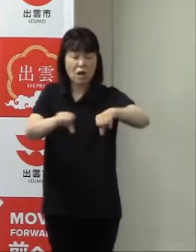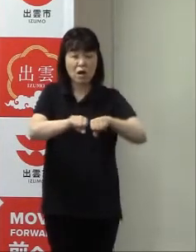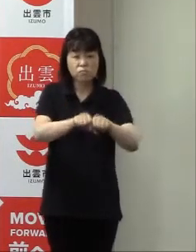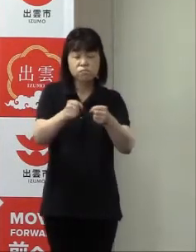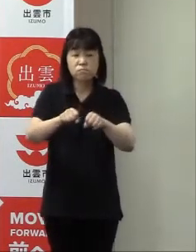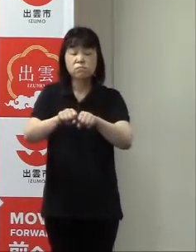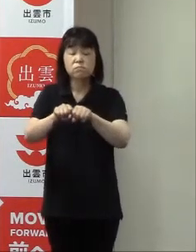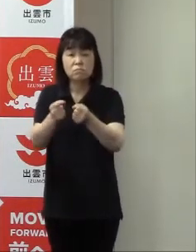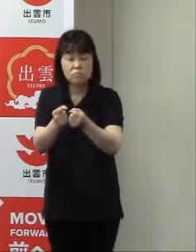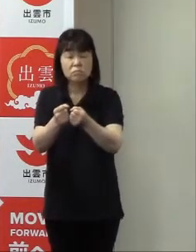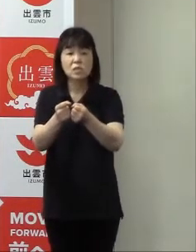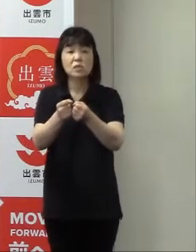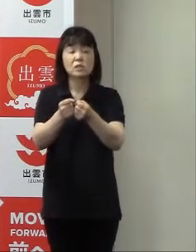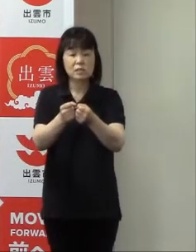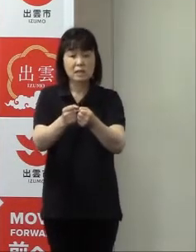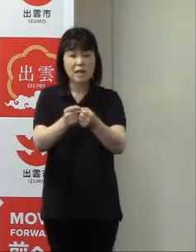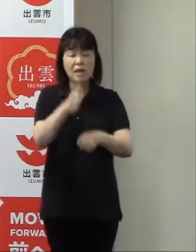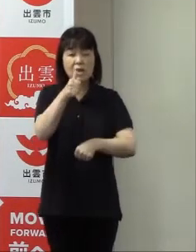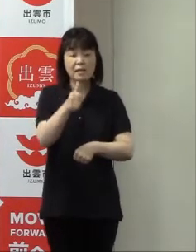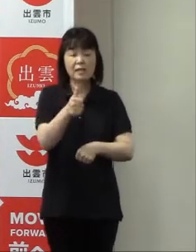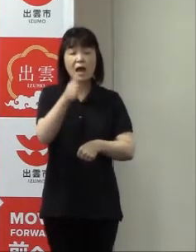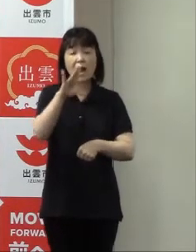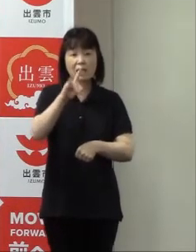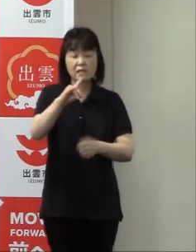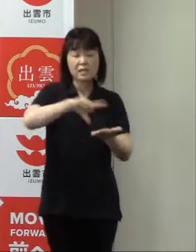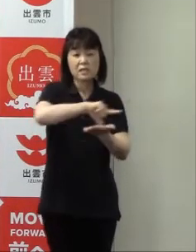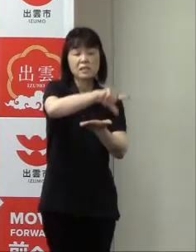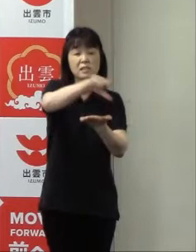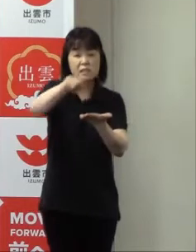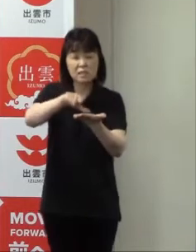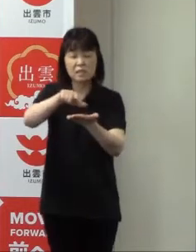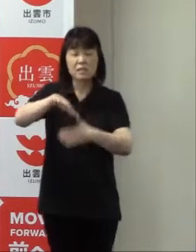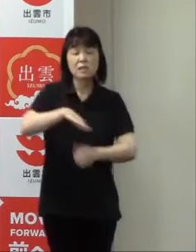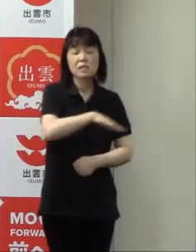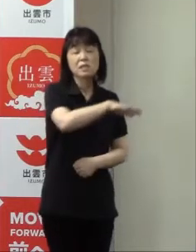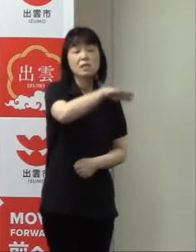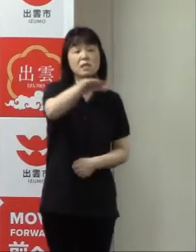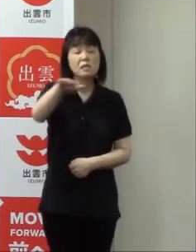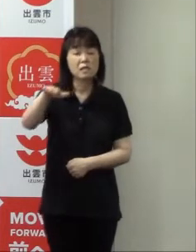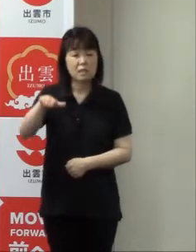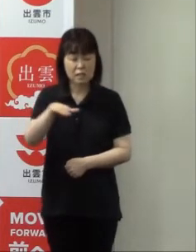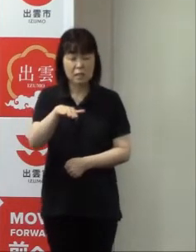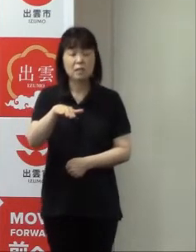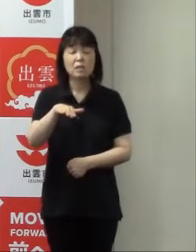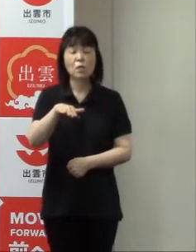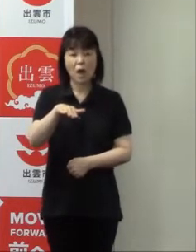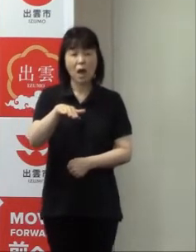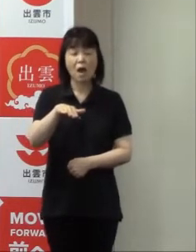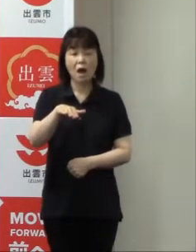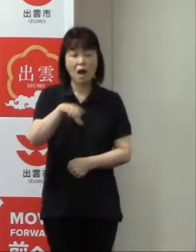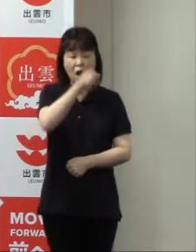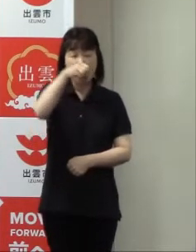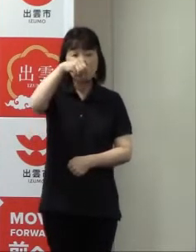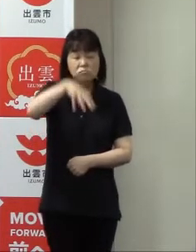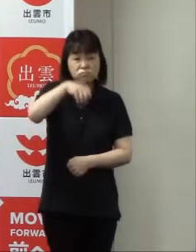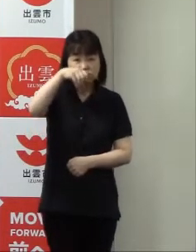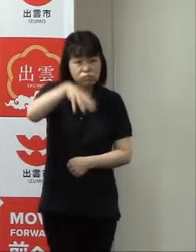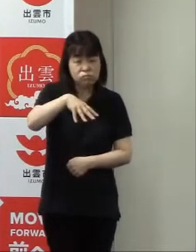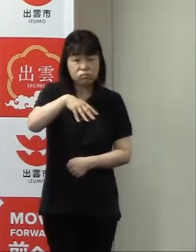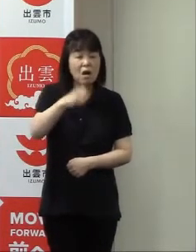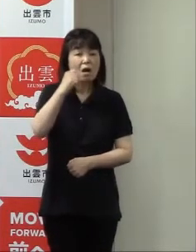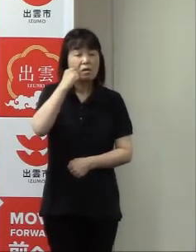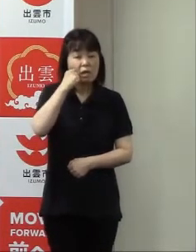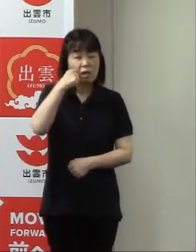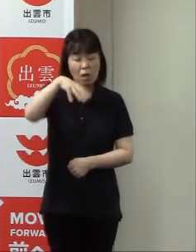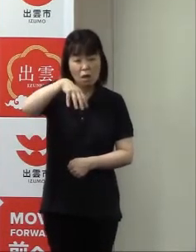ため、滝地域への小田滝久村地区では水道の断水が続いており